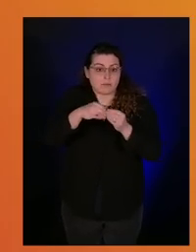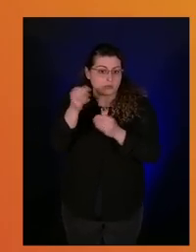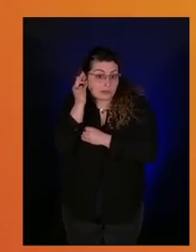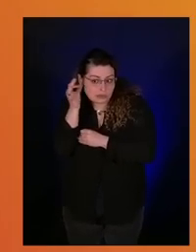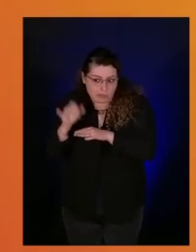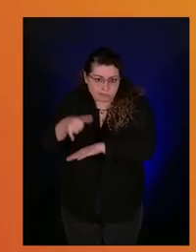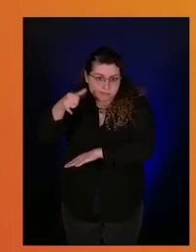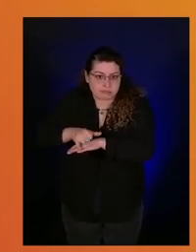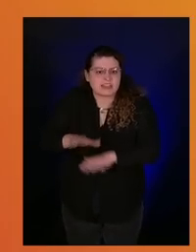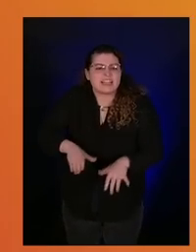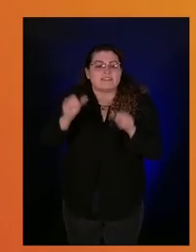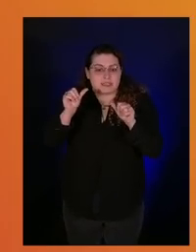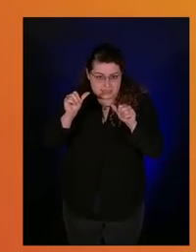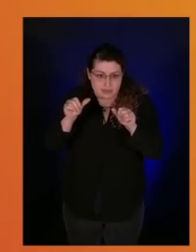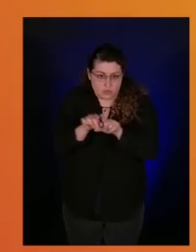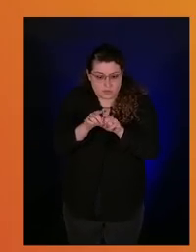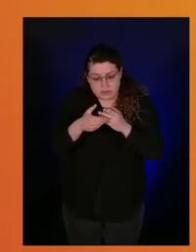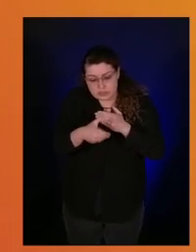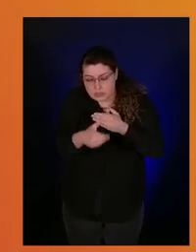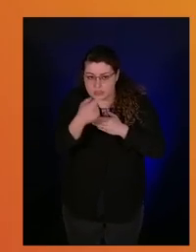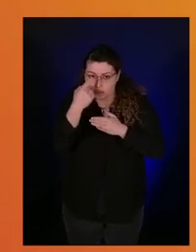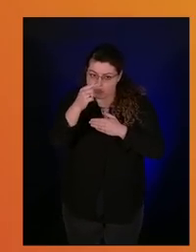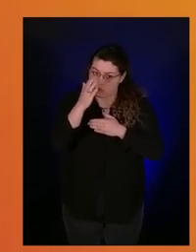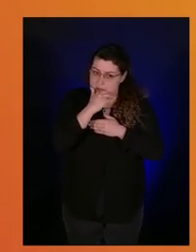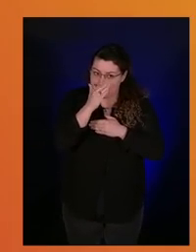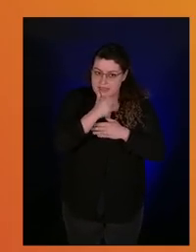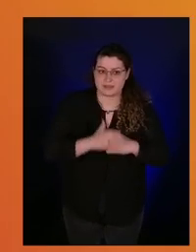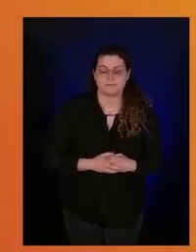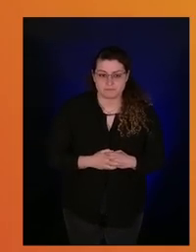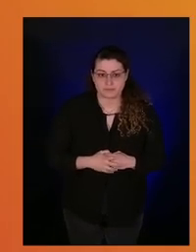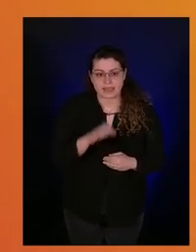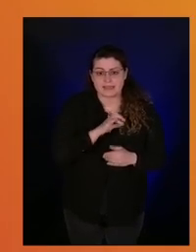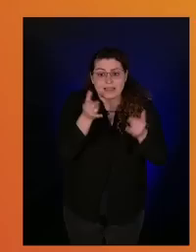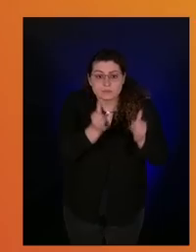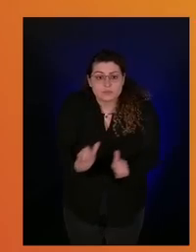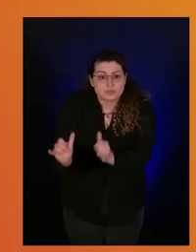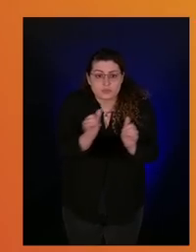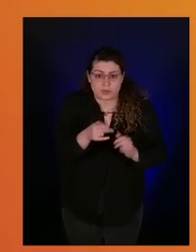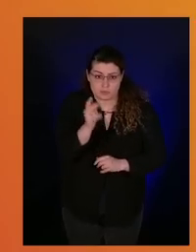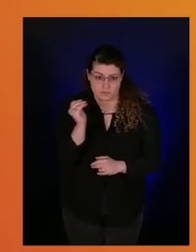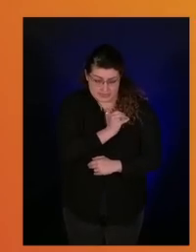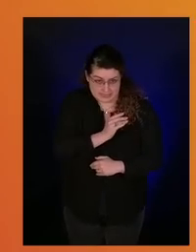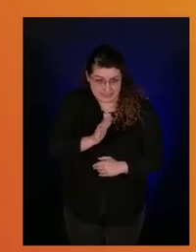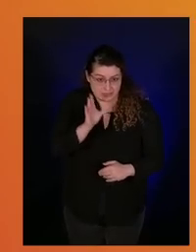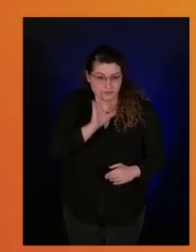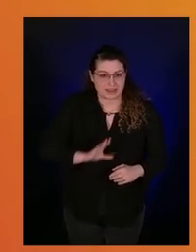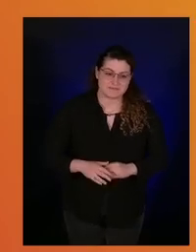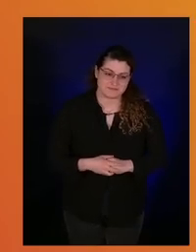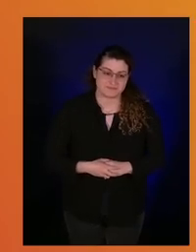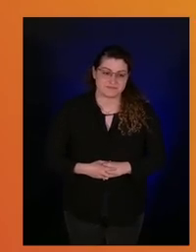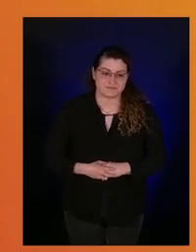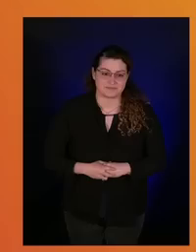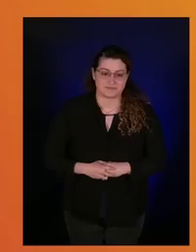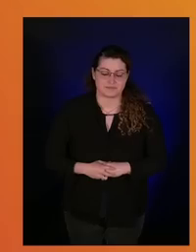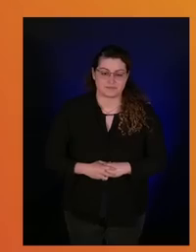les interventions de l'après-midi. On essaye de prendre place le plus rapidement possible,